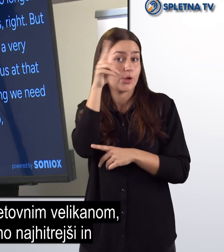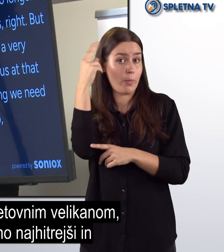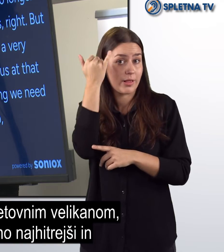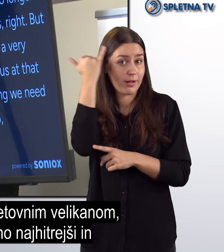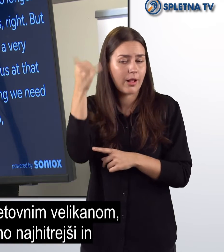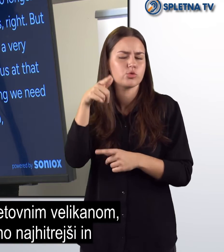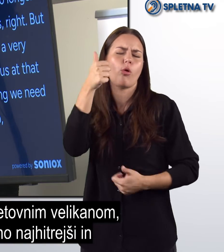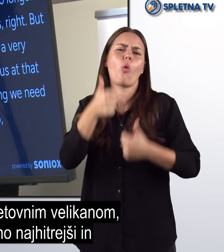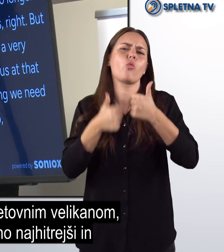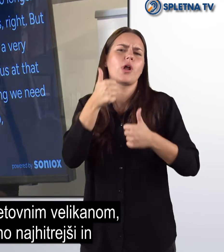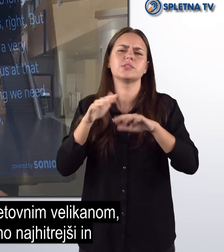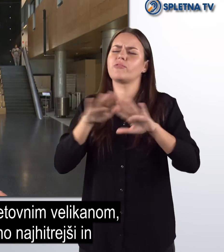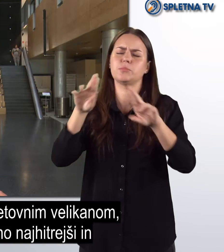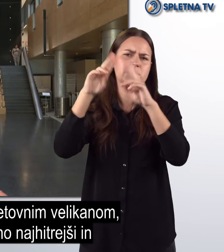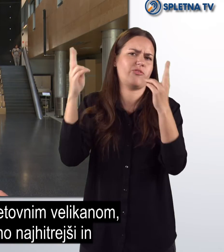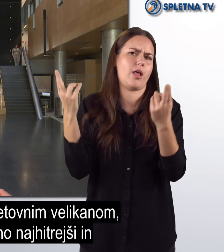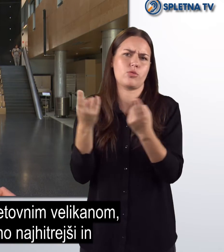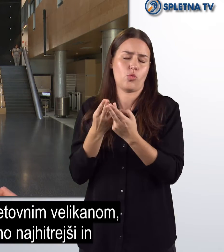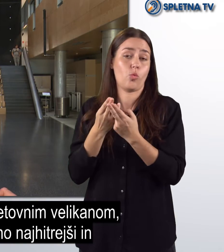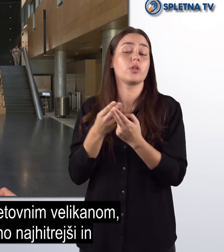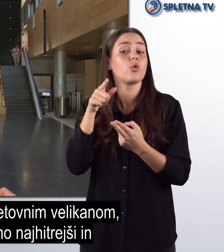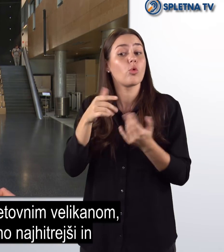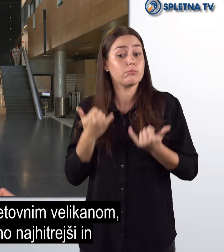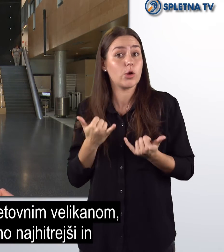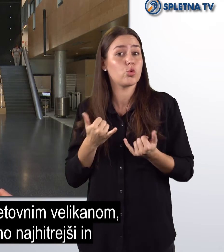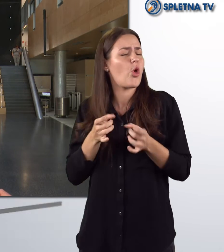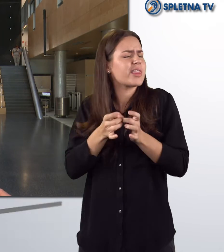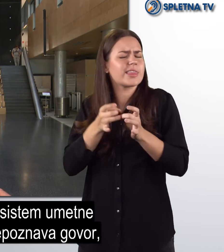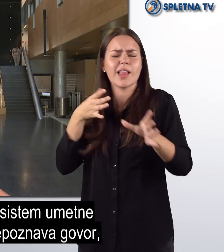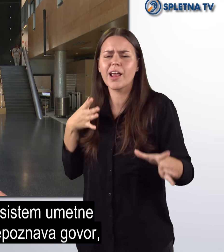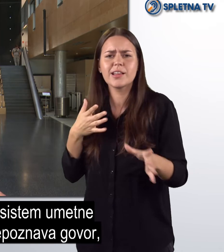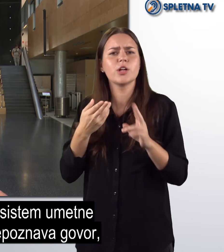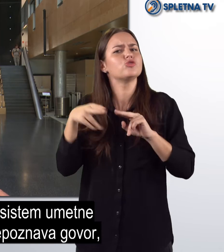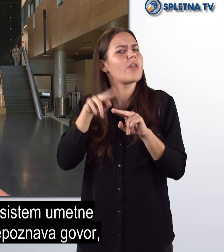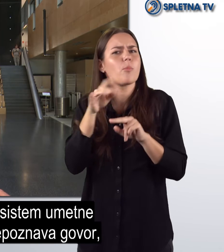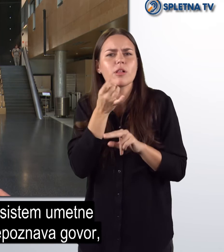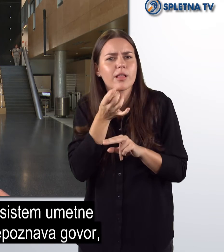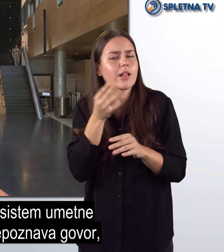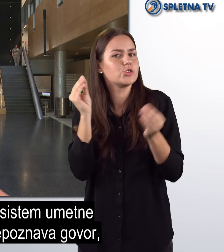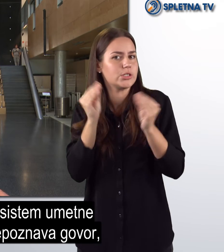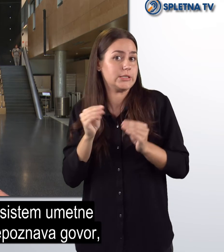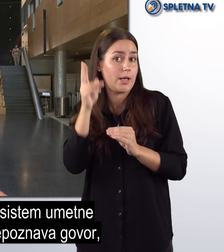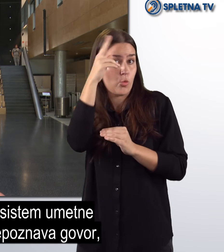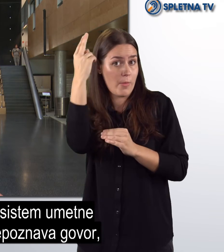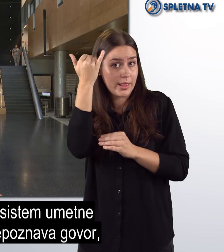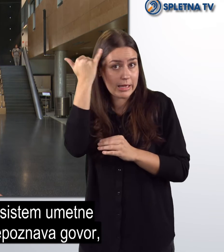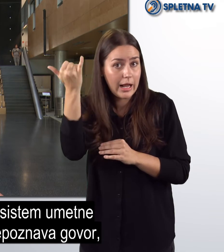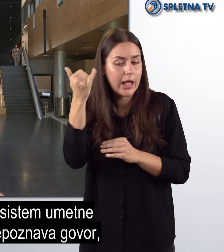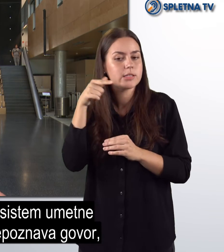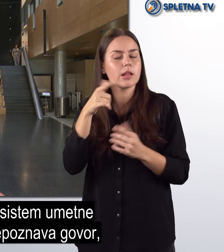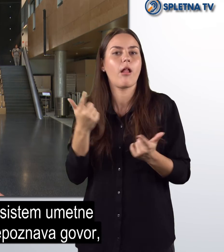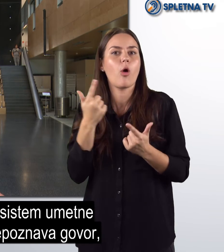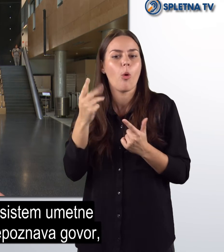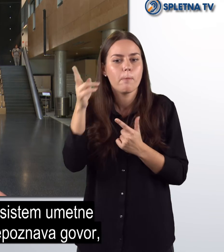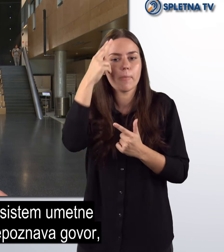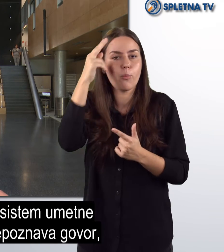konkurenca vsem svetovnim velikanom in da je to trenutno najhitrejši in najbolj natančen sistem umetne inteligence, da